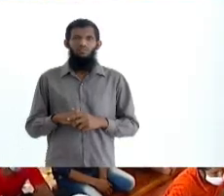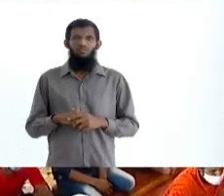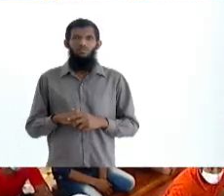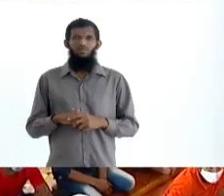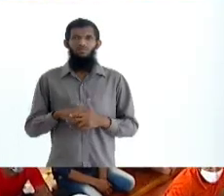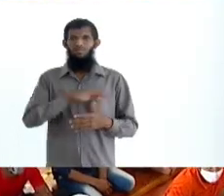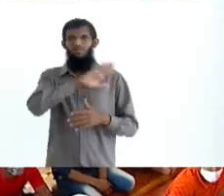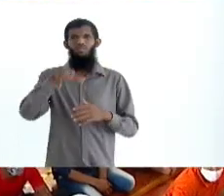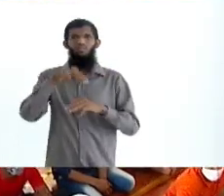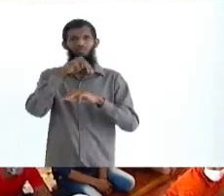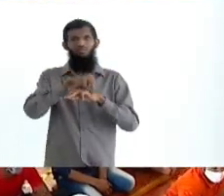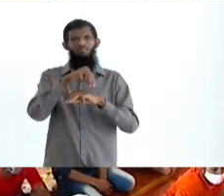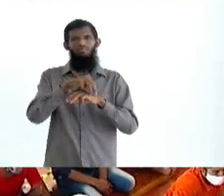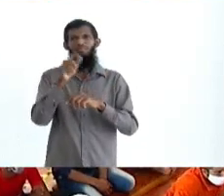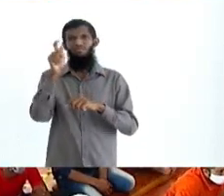لبوتي مسلم النه